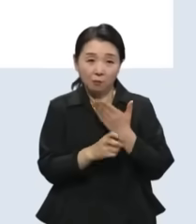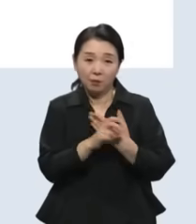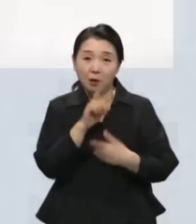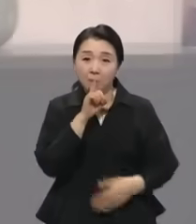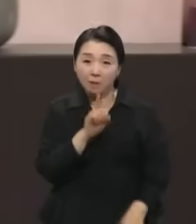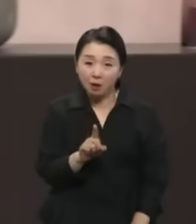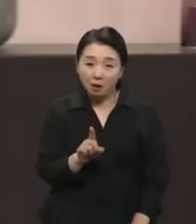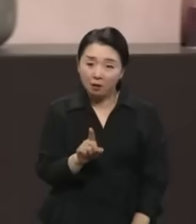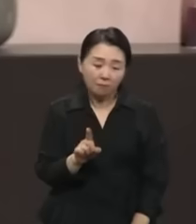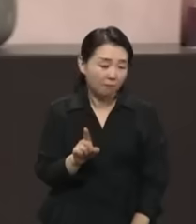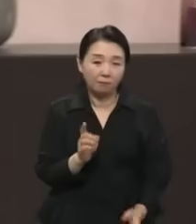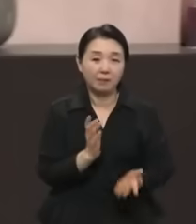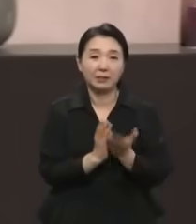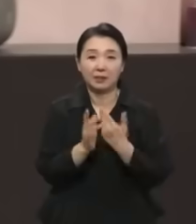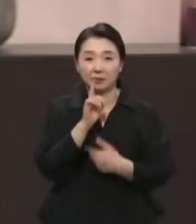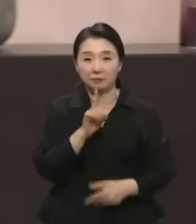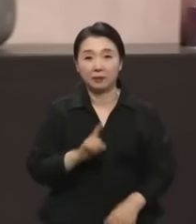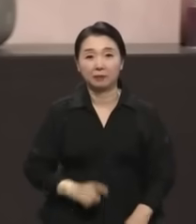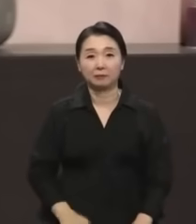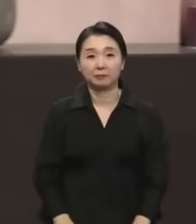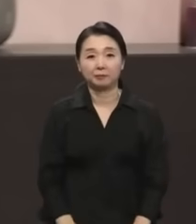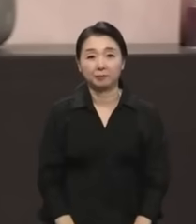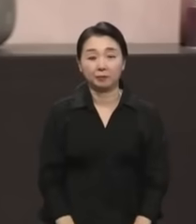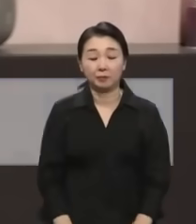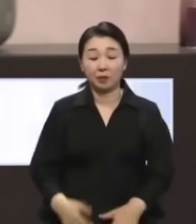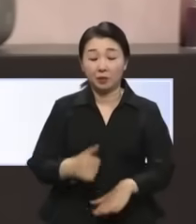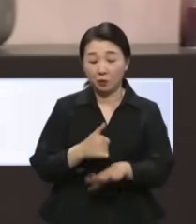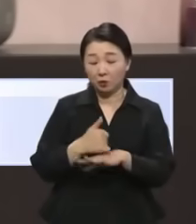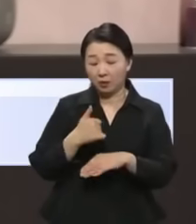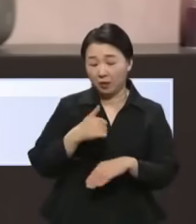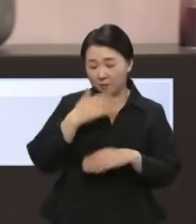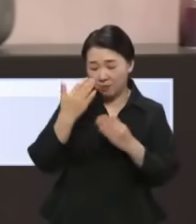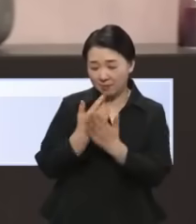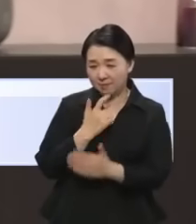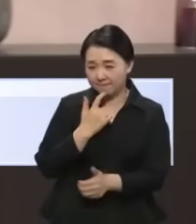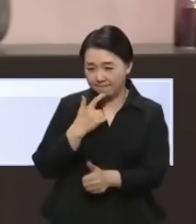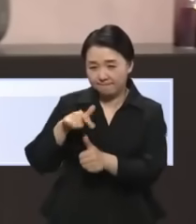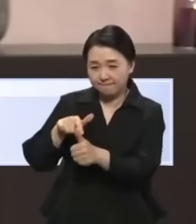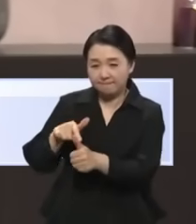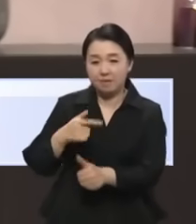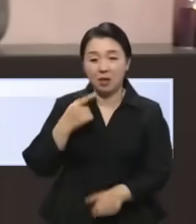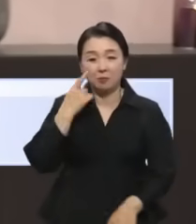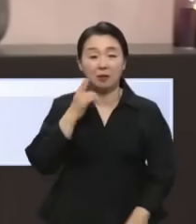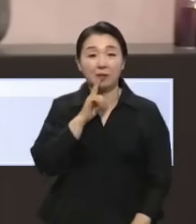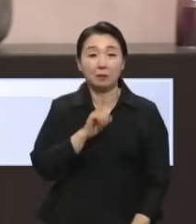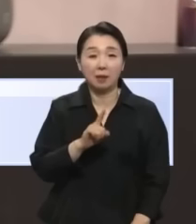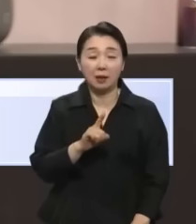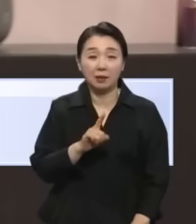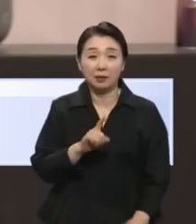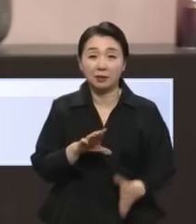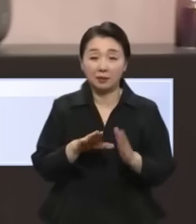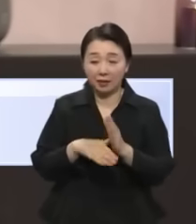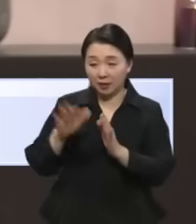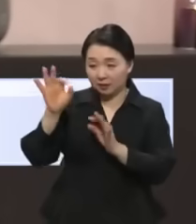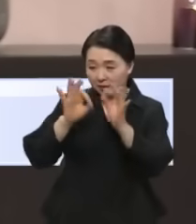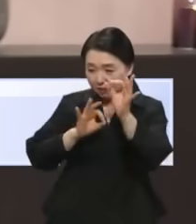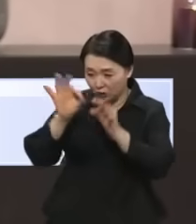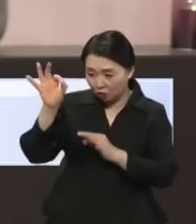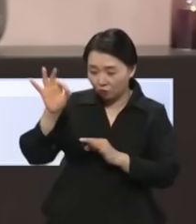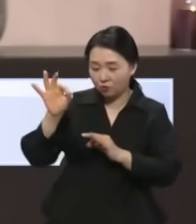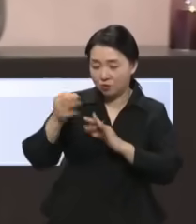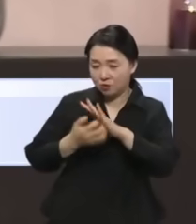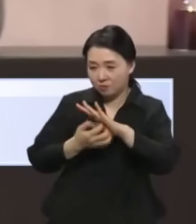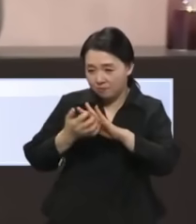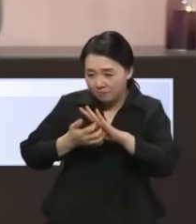것은 정말 적절하지 않다 그것에 대해서 내가 끝까지 다투겠다는 얘기고 그런 과정에서 뭐 고의나 과실 이런 법률상의